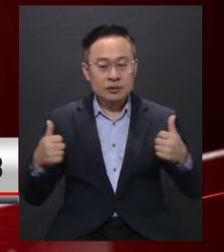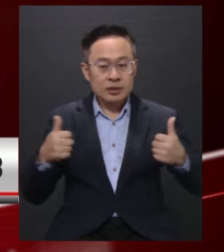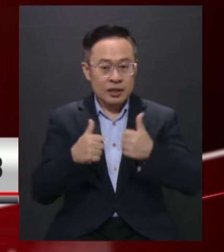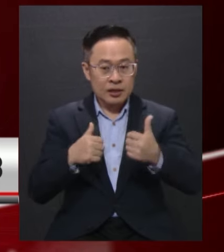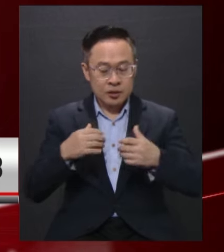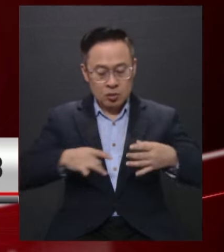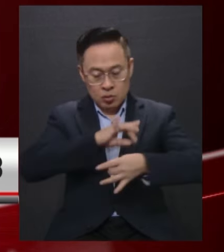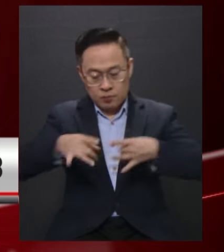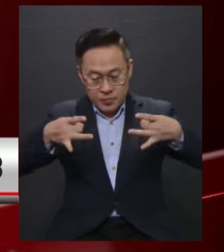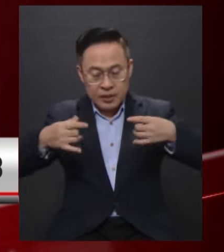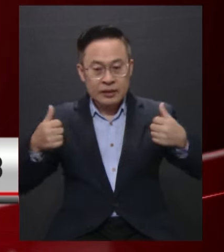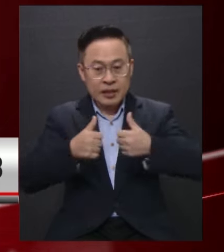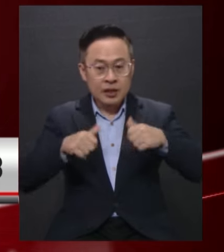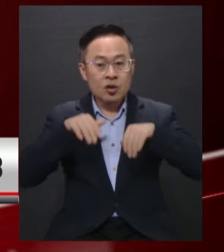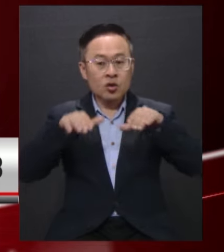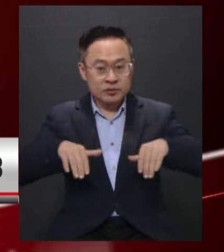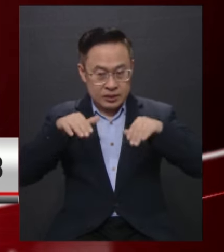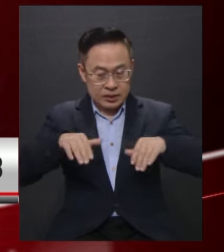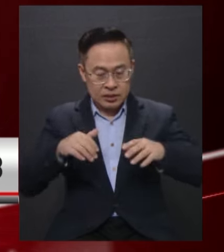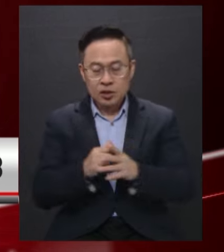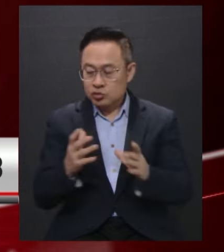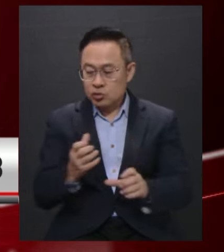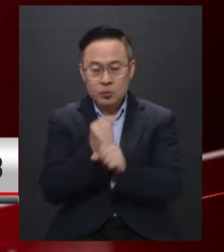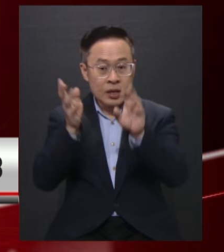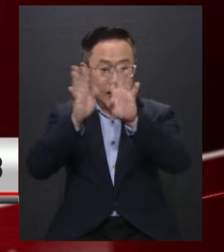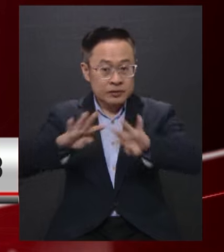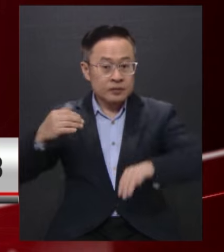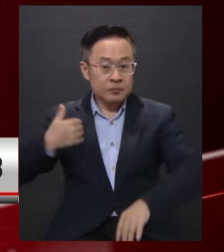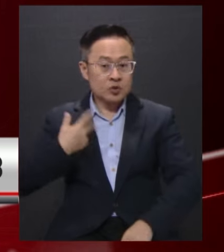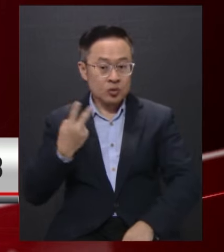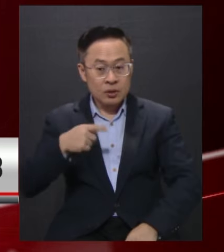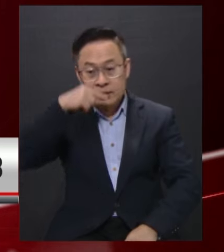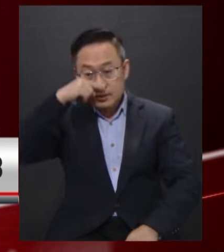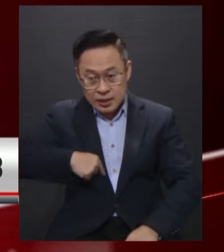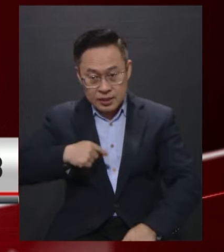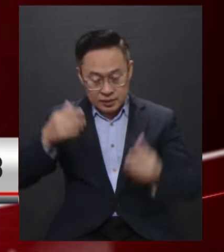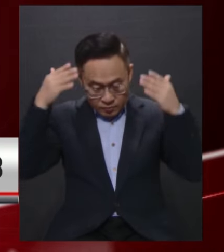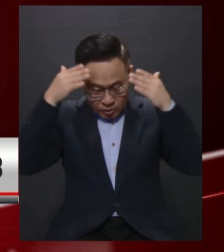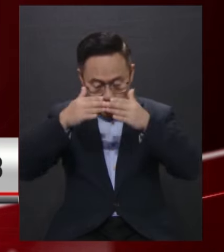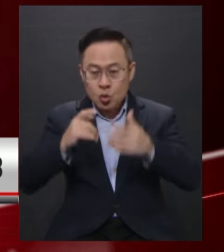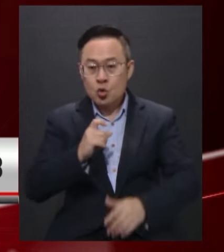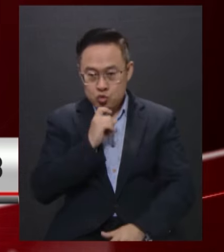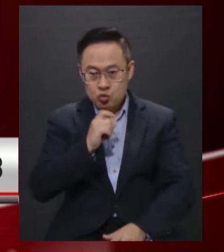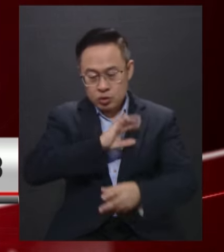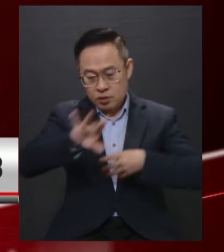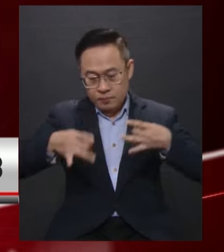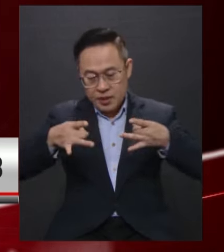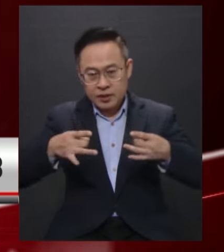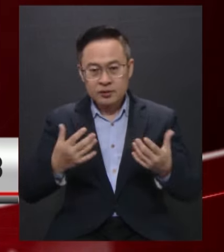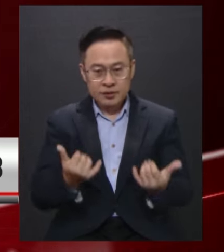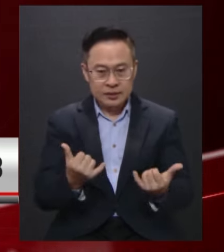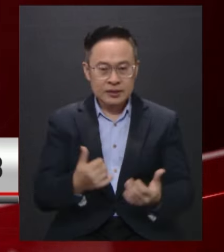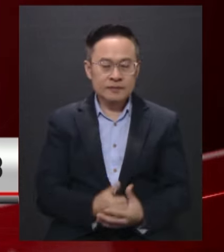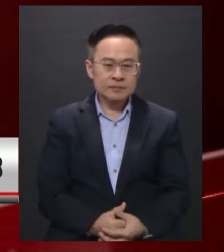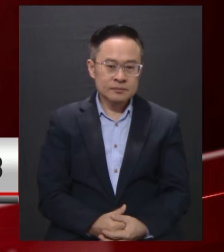ป็น2ชาติจากอาเซียนไทยและก็อินโดนีเซียที่ผ่านเข้าสู่รอบ16ทีมสุดท้ายนะคะทีนี้ที่น่าสนใจ